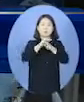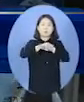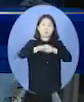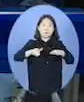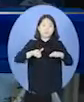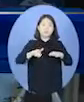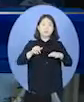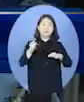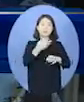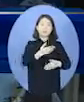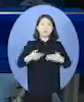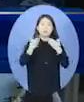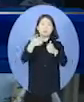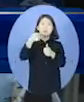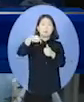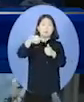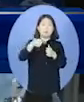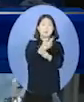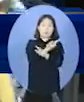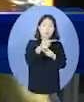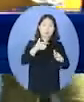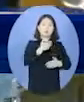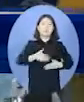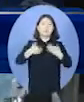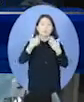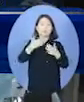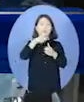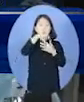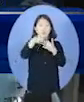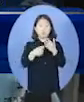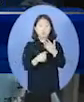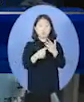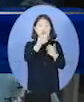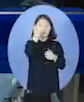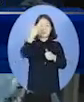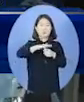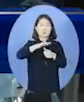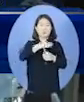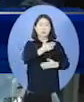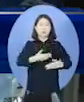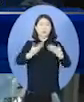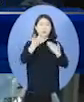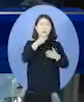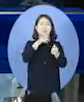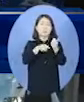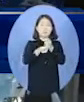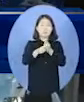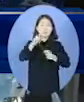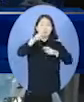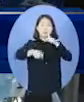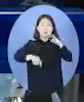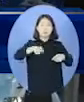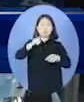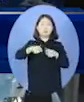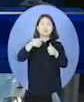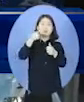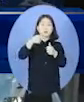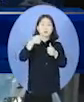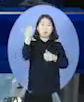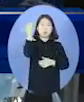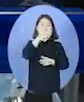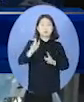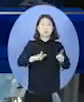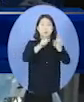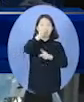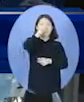장터, 응급처치, 자원봉사 교육 등 각종 자원봉사 프로그램을 실시, 청소년들에게 자원봉사의 참뜻을